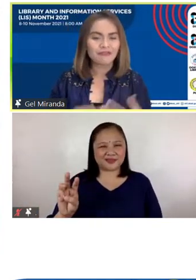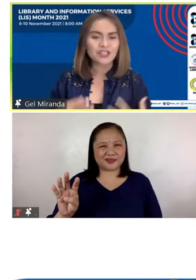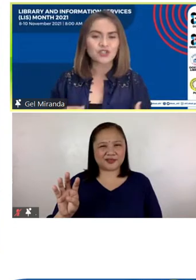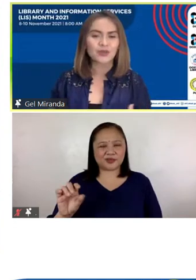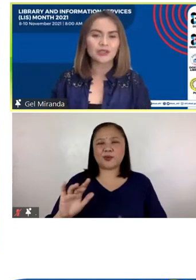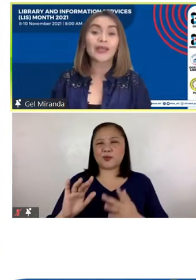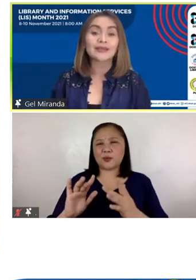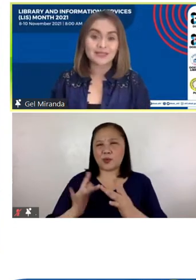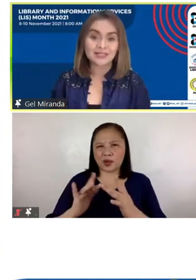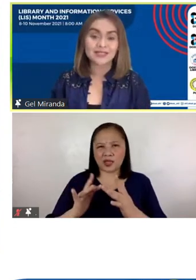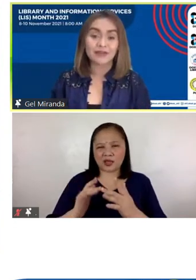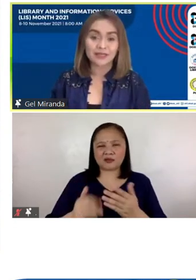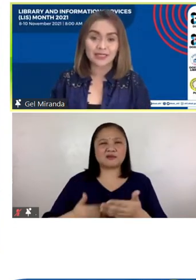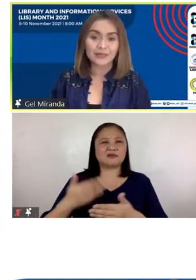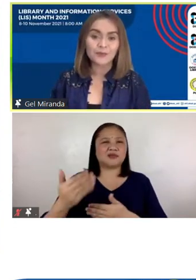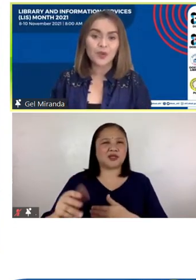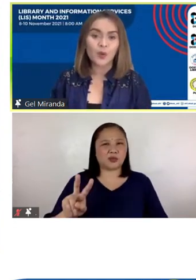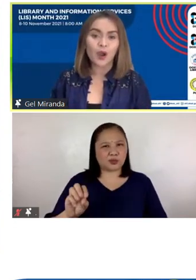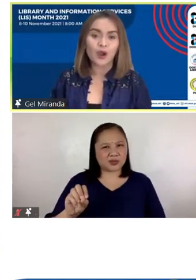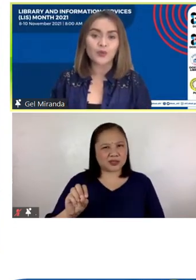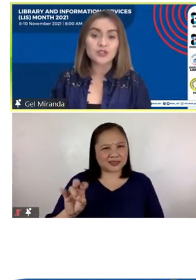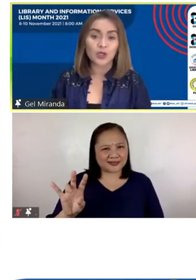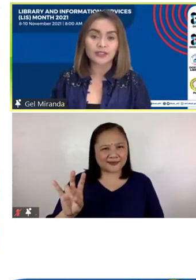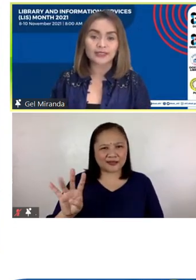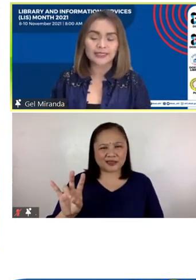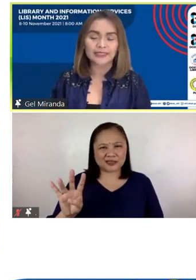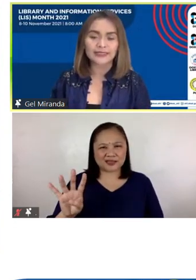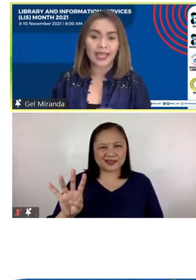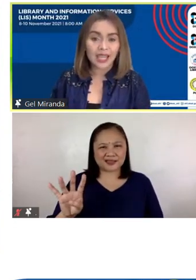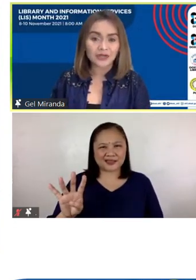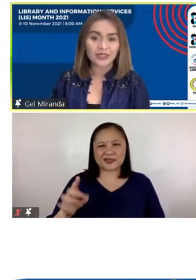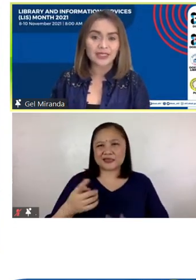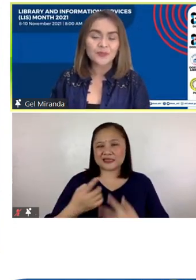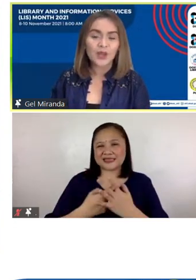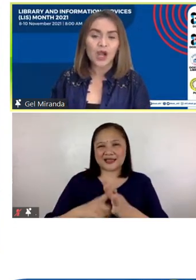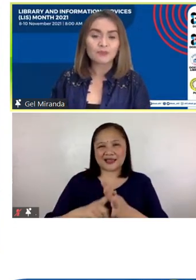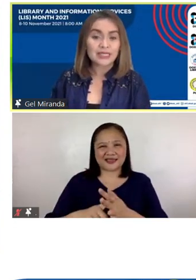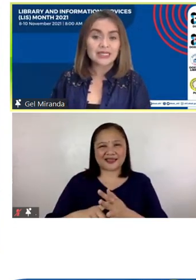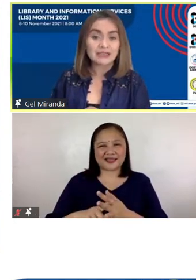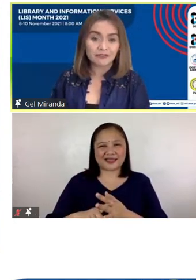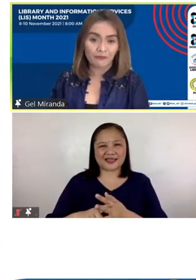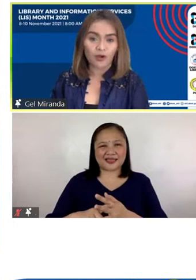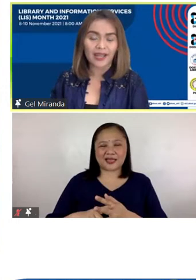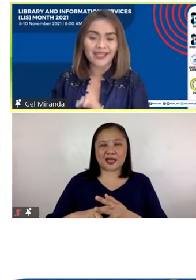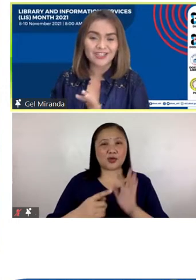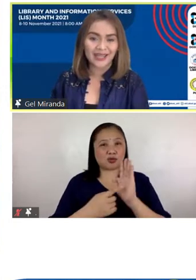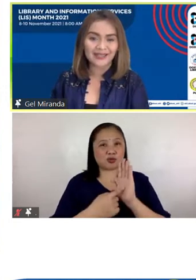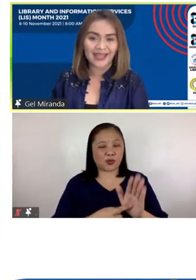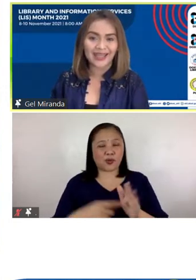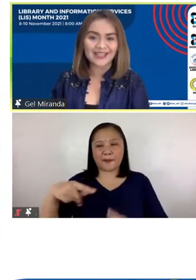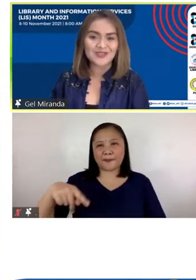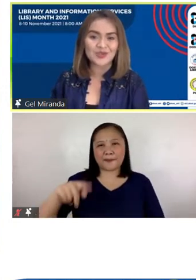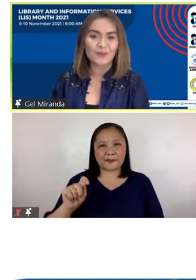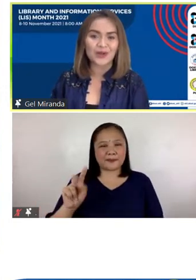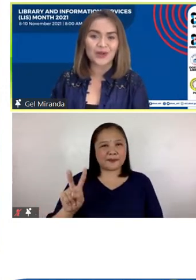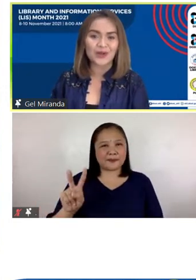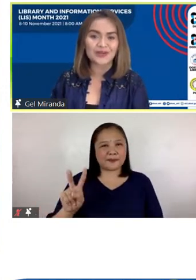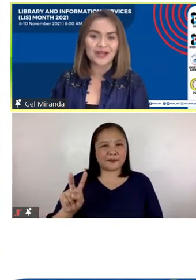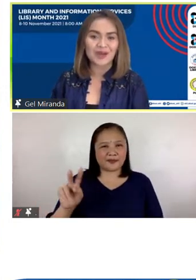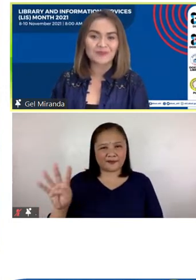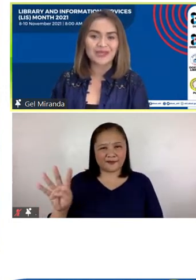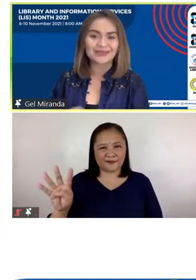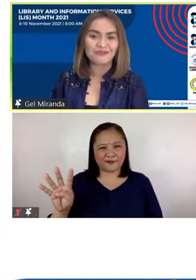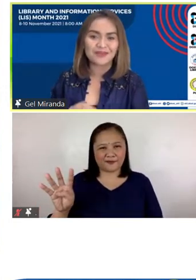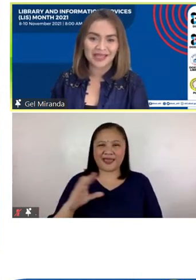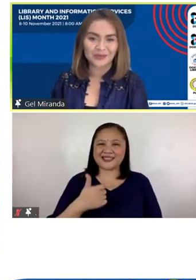And then eventually, 2017, we started airing on PTV4 and GNN. So meron na